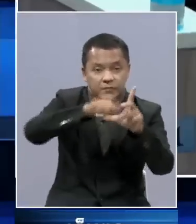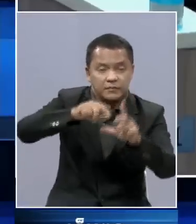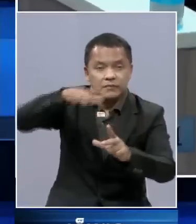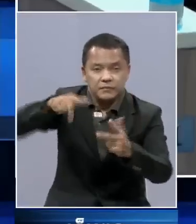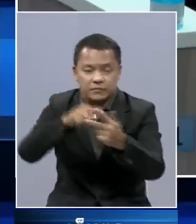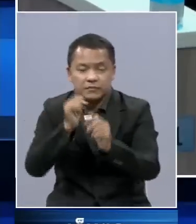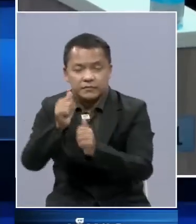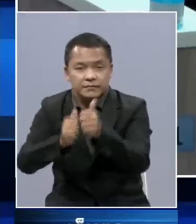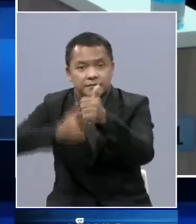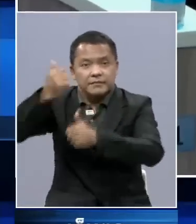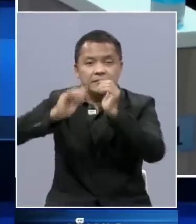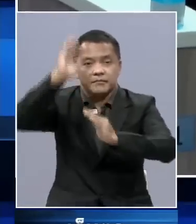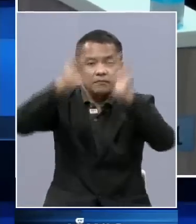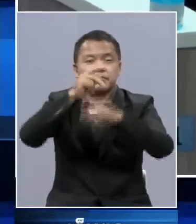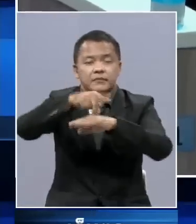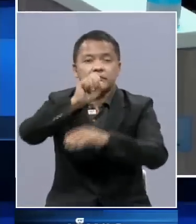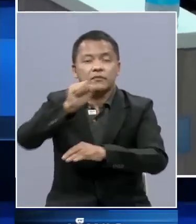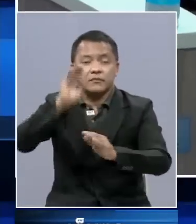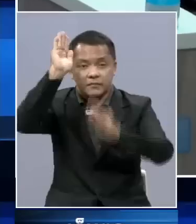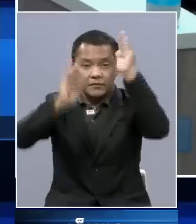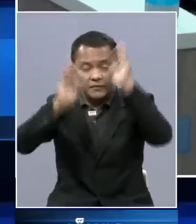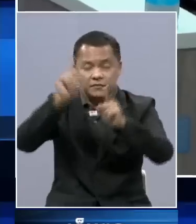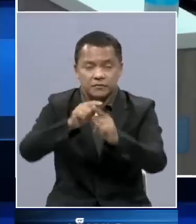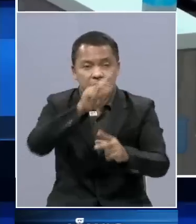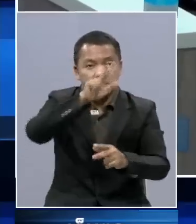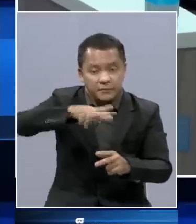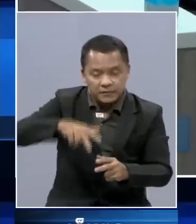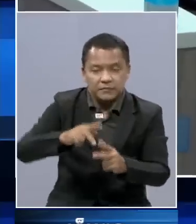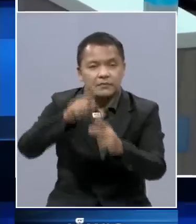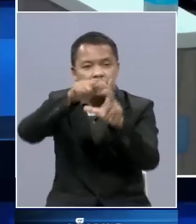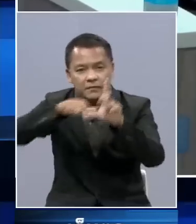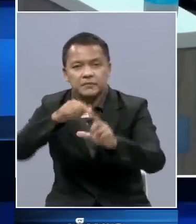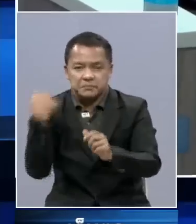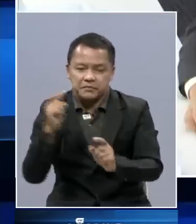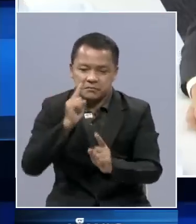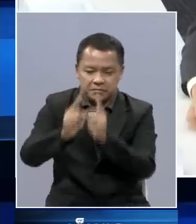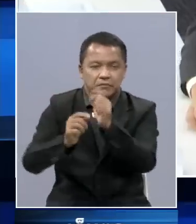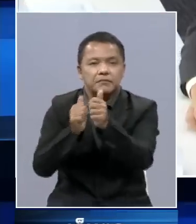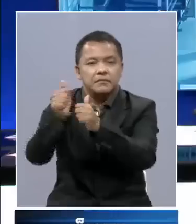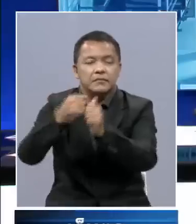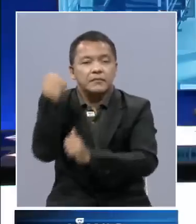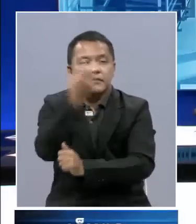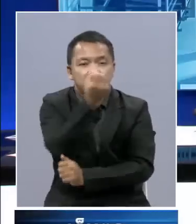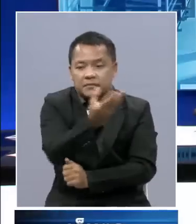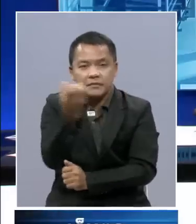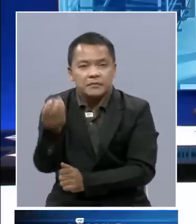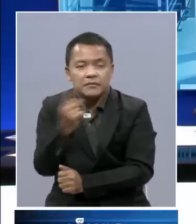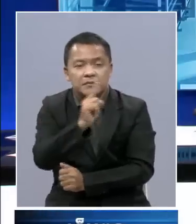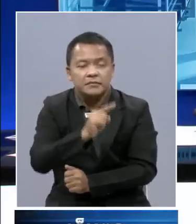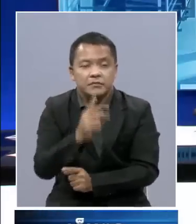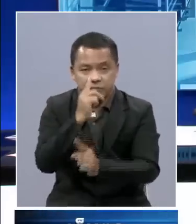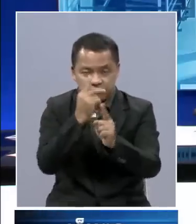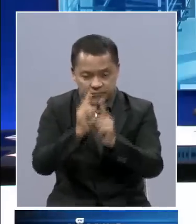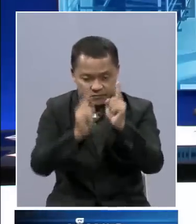ปแย่งกันโหวตในสภาหมายถึงเพื่อไทยส่งคนของตัวเองก้าวไกลส่งคนของตัวเองเนี่ยแล้วเสียงใครมันจะมากกว่ากัน ใช่ เท่าที่ประ